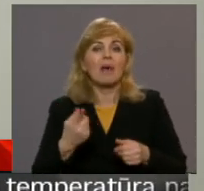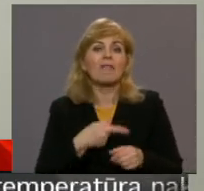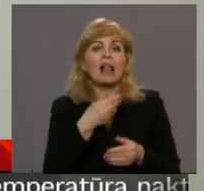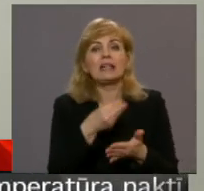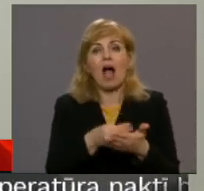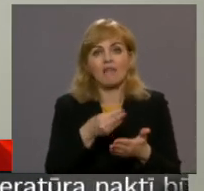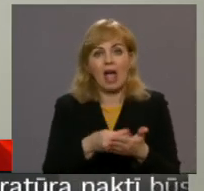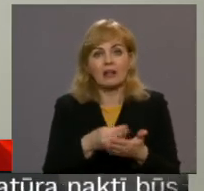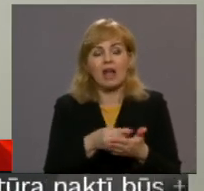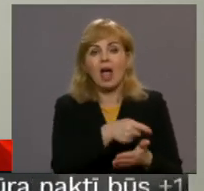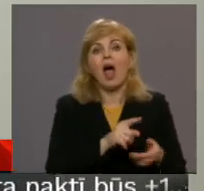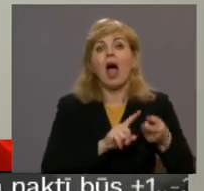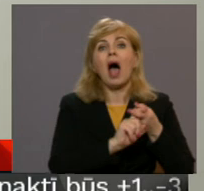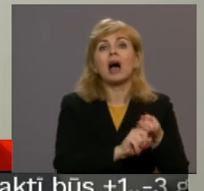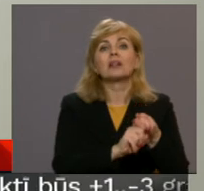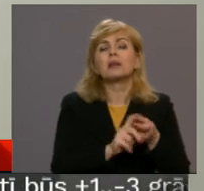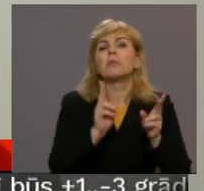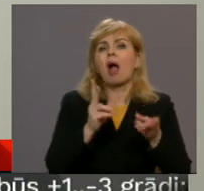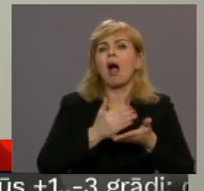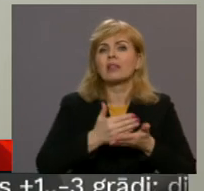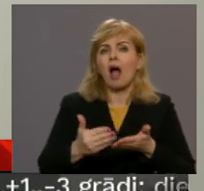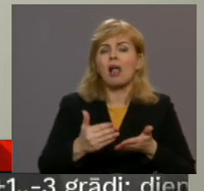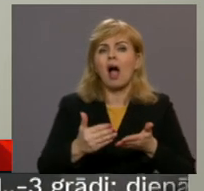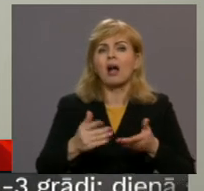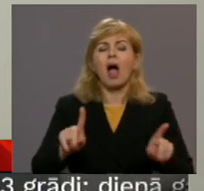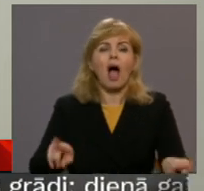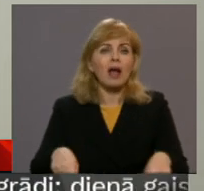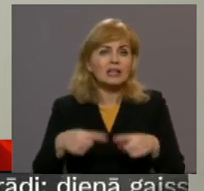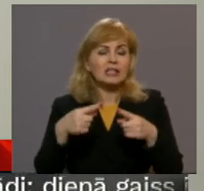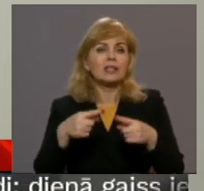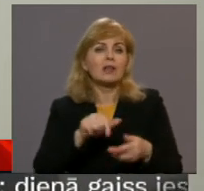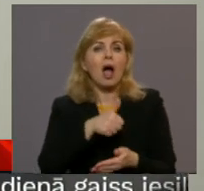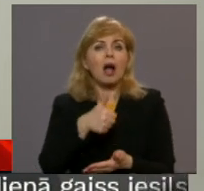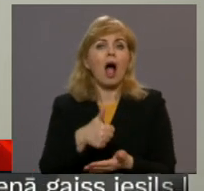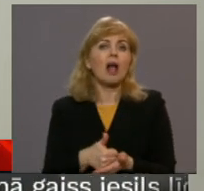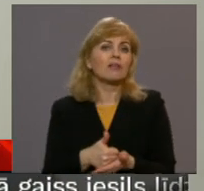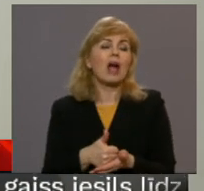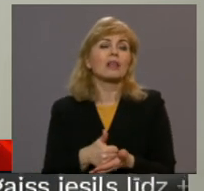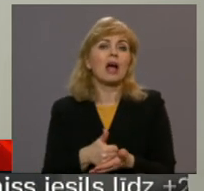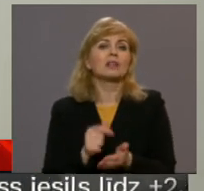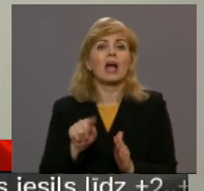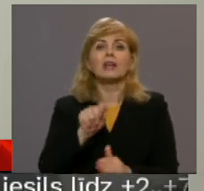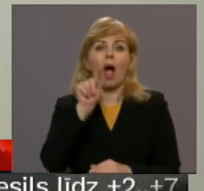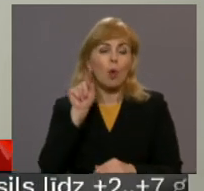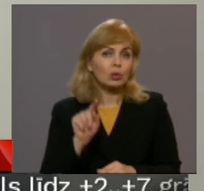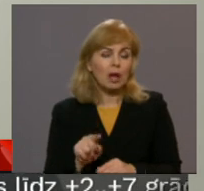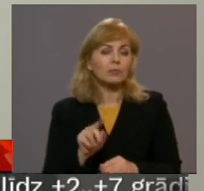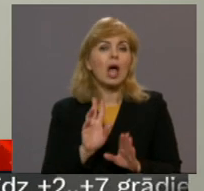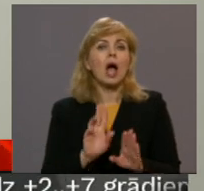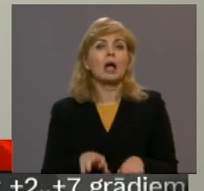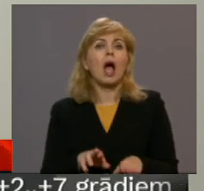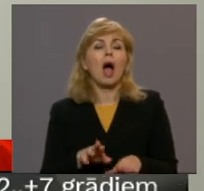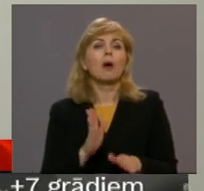jāvērtē atkarībā no tā, kā viņš tālāk attīstīsies. Jo, protams, mums galvenais šis jautājums ir par to, kā viņš izturēsies